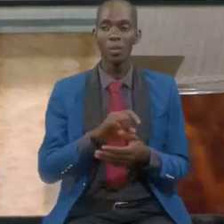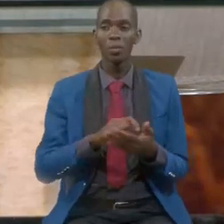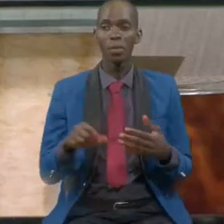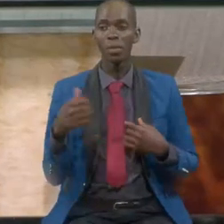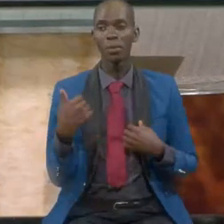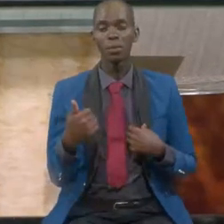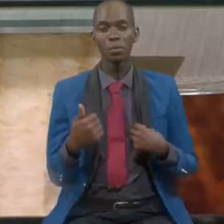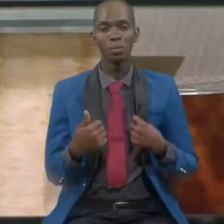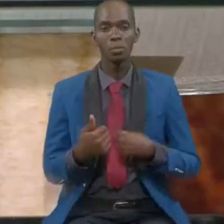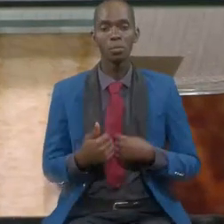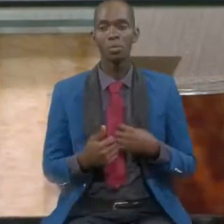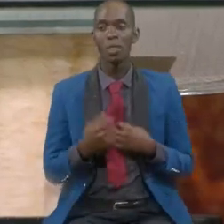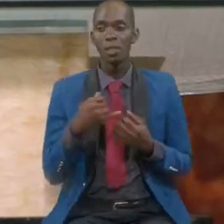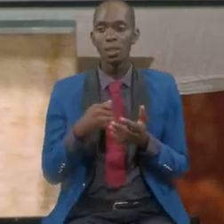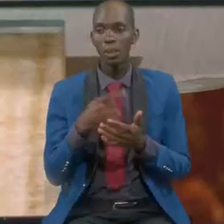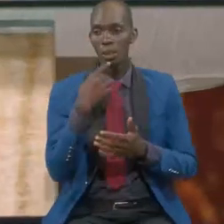transgresseurs. Le verset 10.